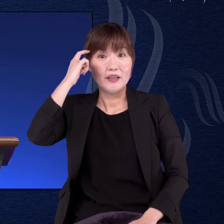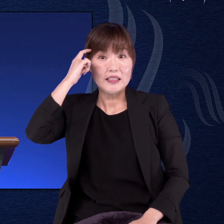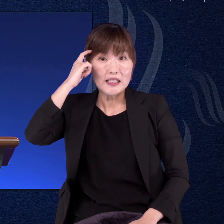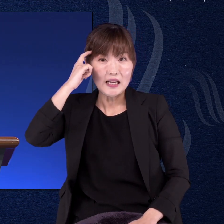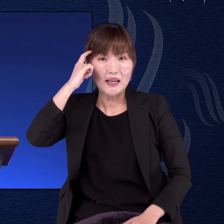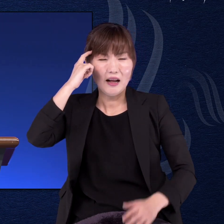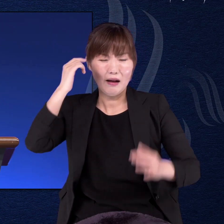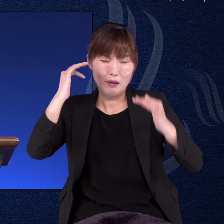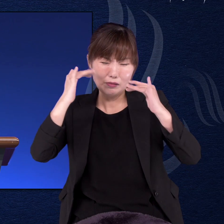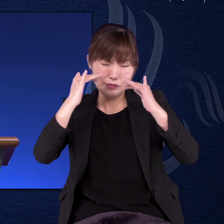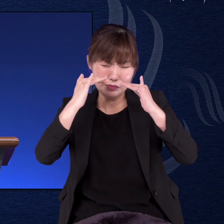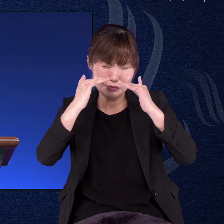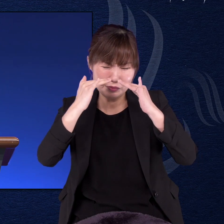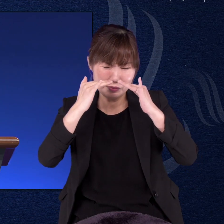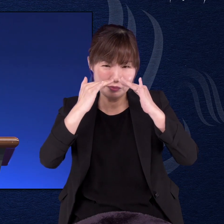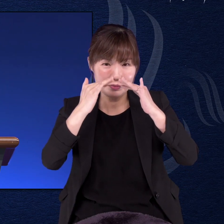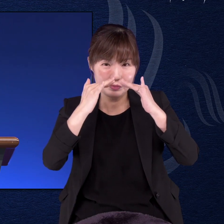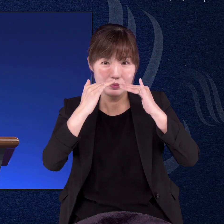그런